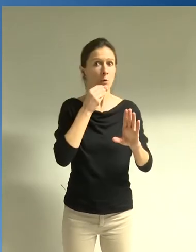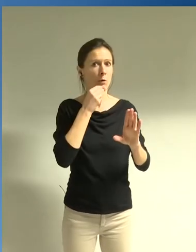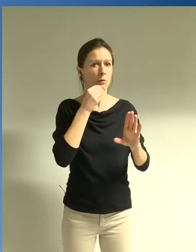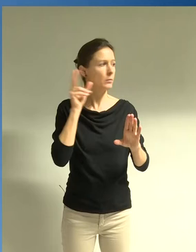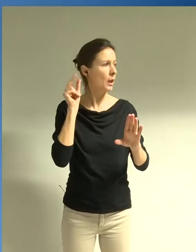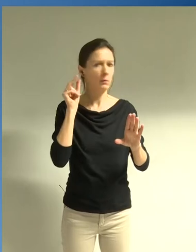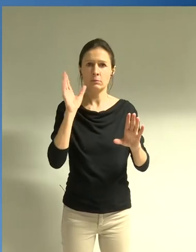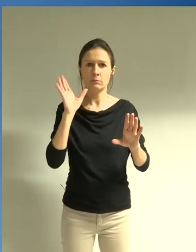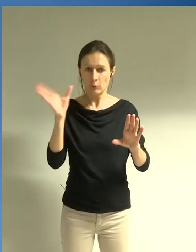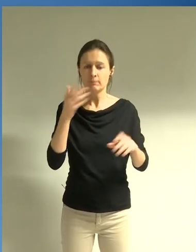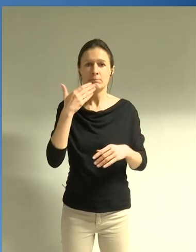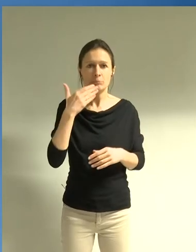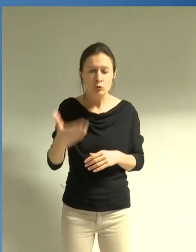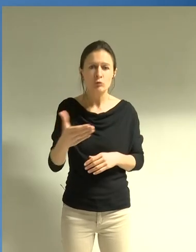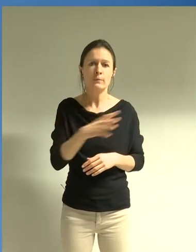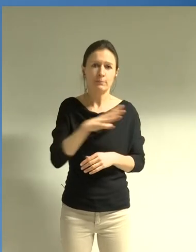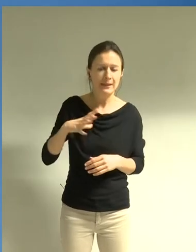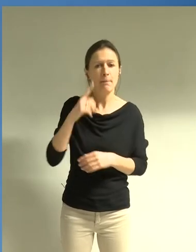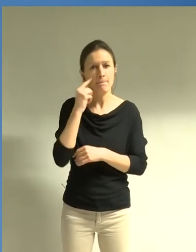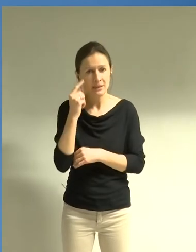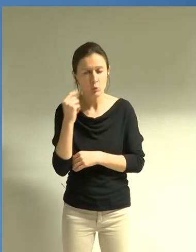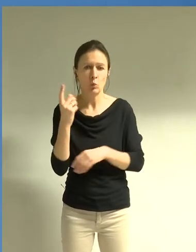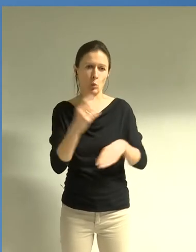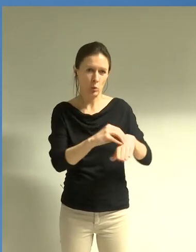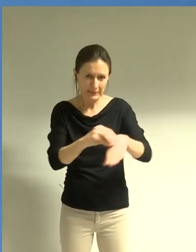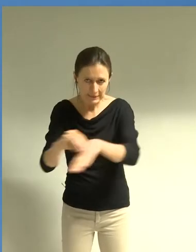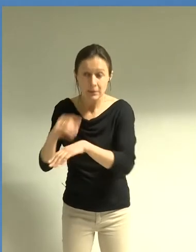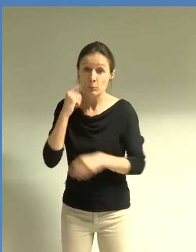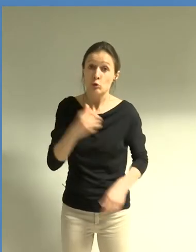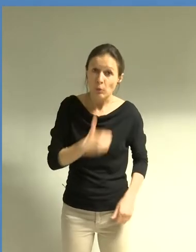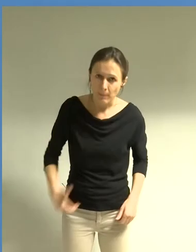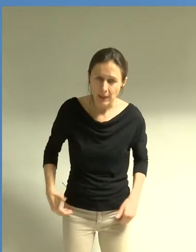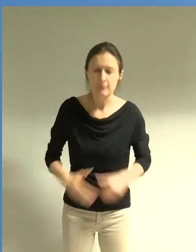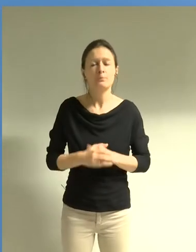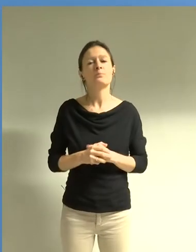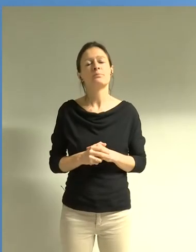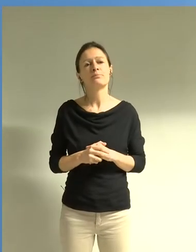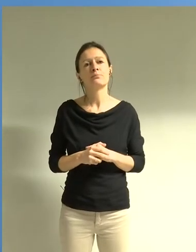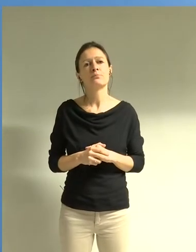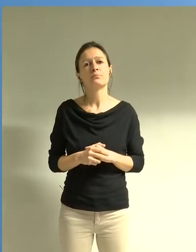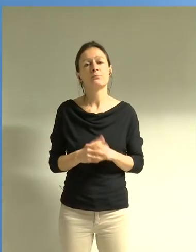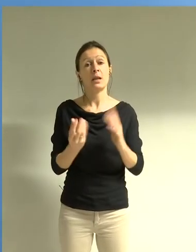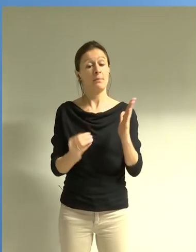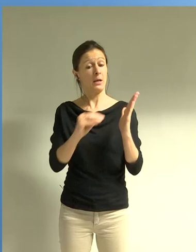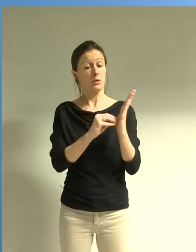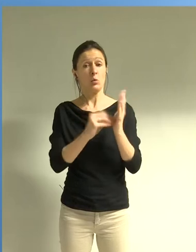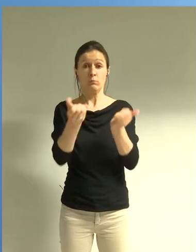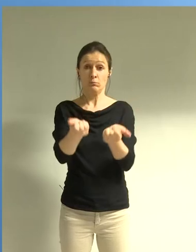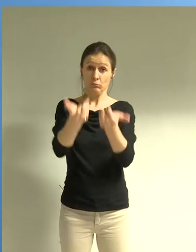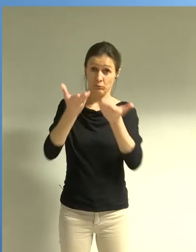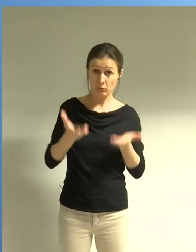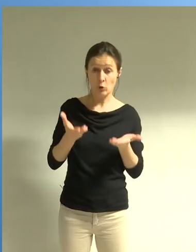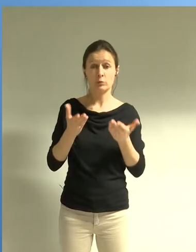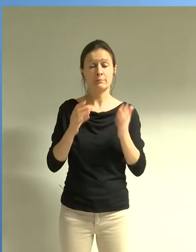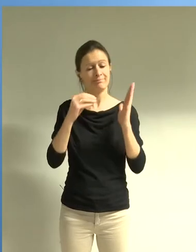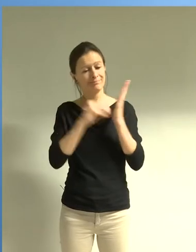bonjour mesdames et messieurs les conseillers monsieur le maire on a proposé de cette libération dont kevin soi-disant donc à